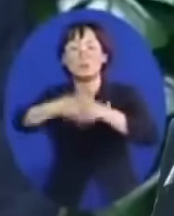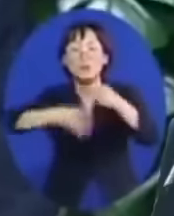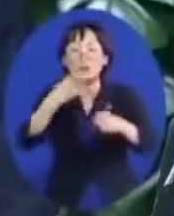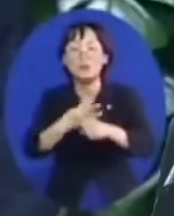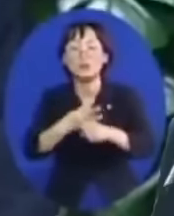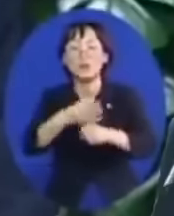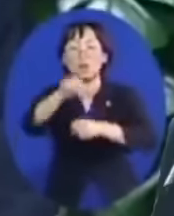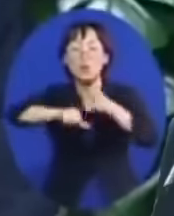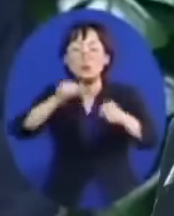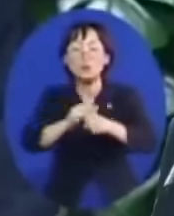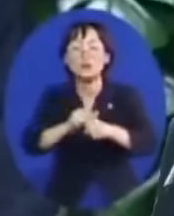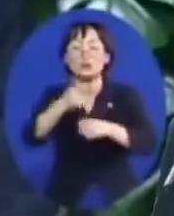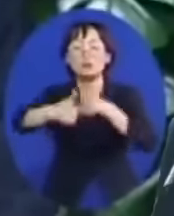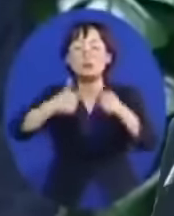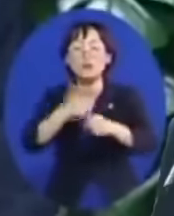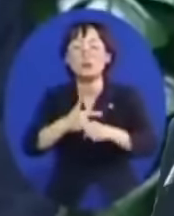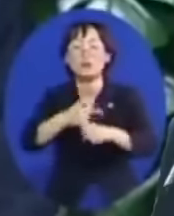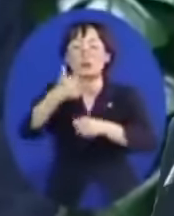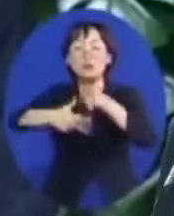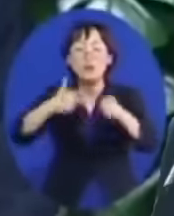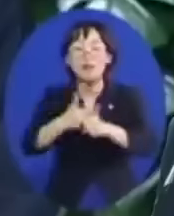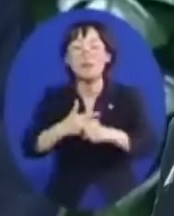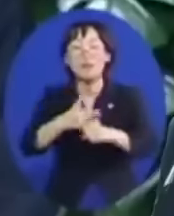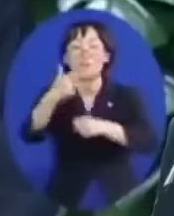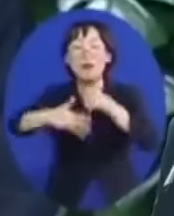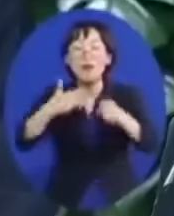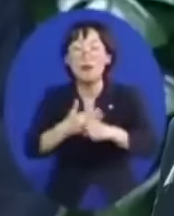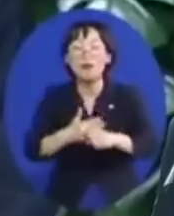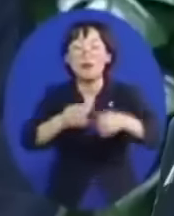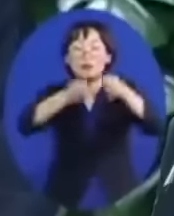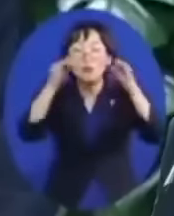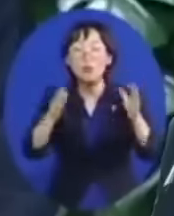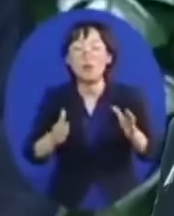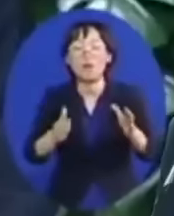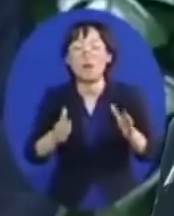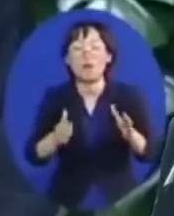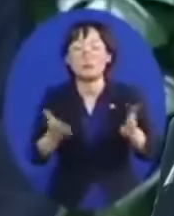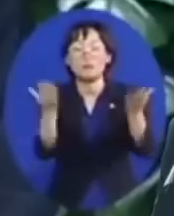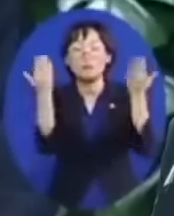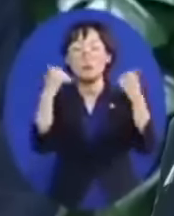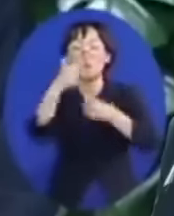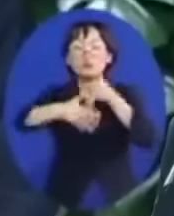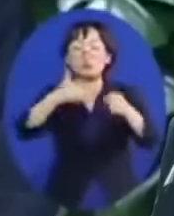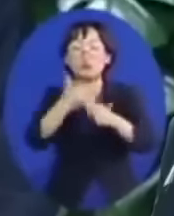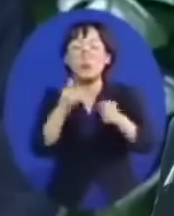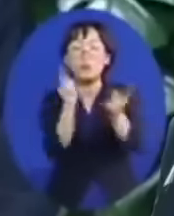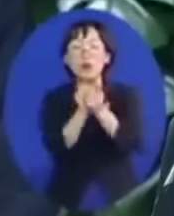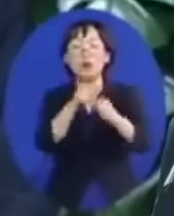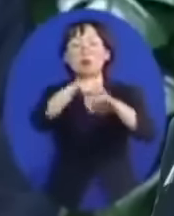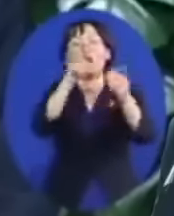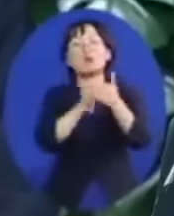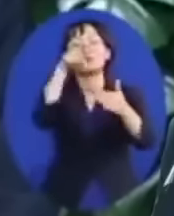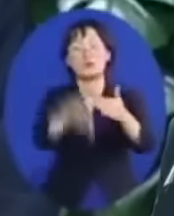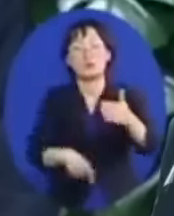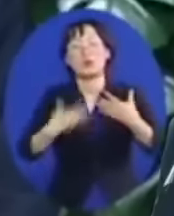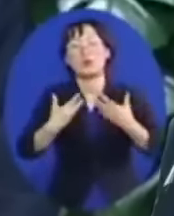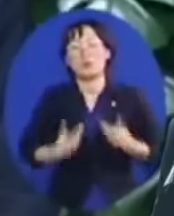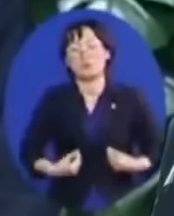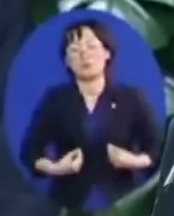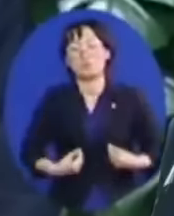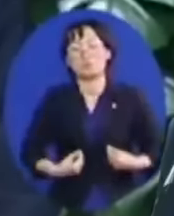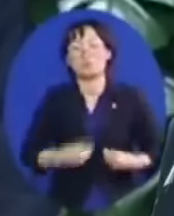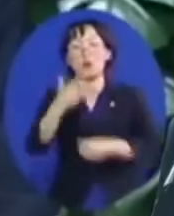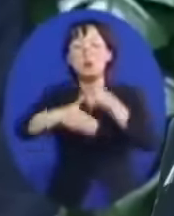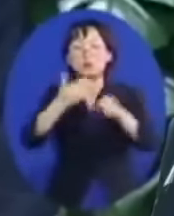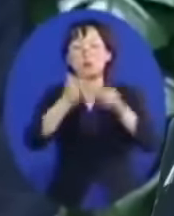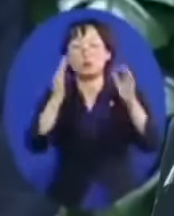4년, 5년, 6년, 7년, 8년이 지났습니다. 9년째 제배들은 그 마음속에 그만 낙심을 했습니다.